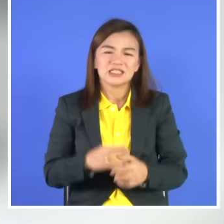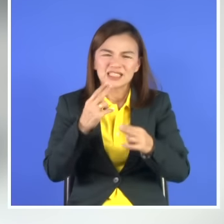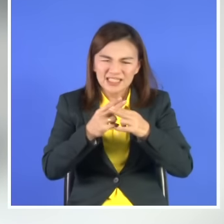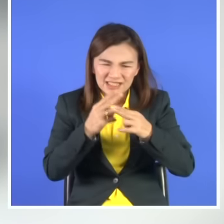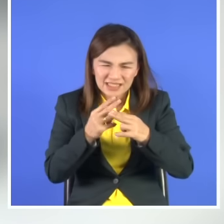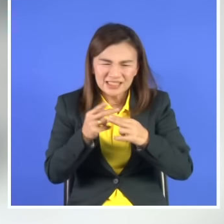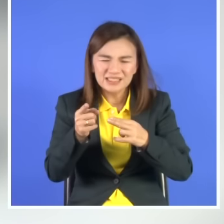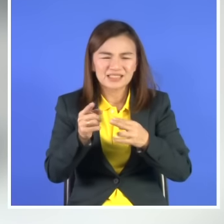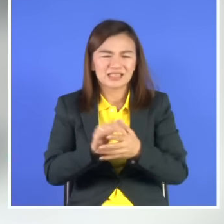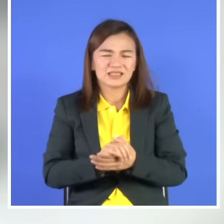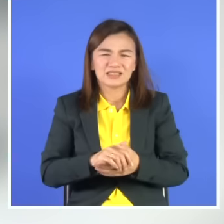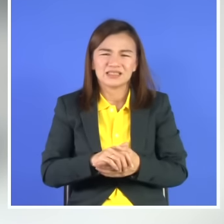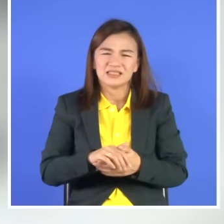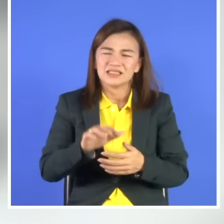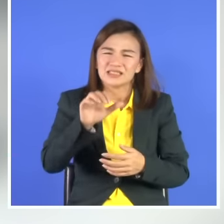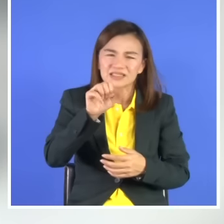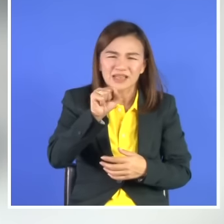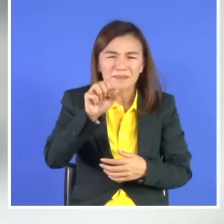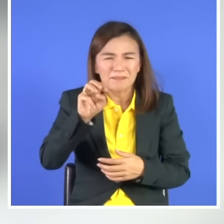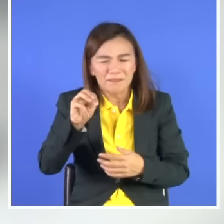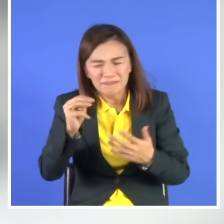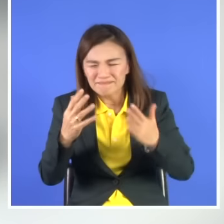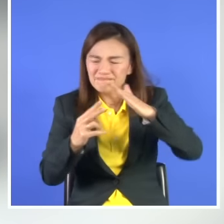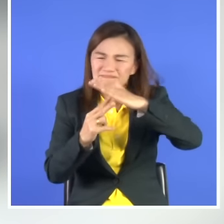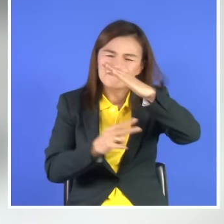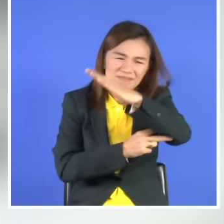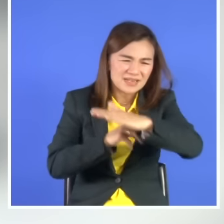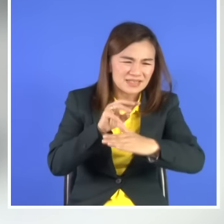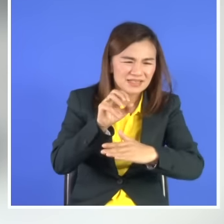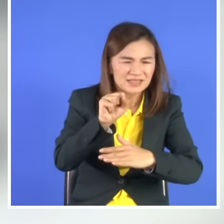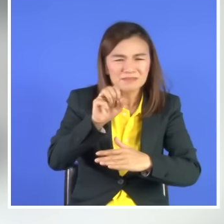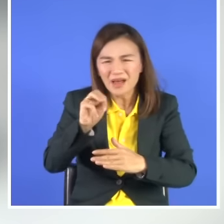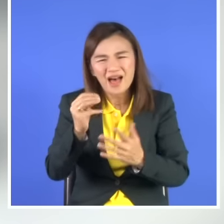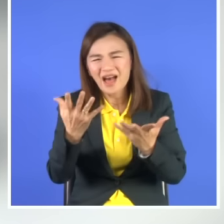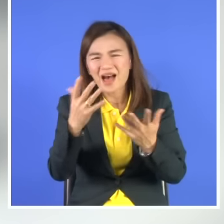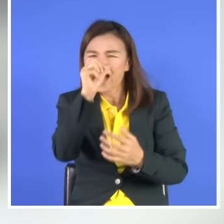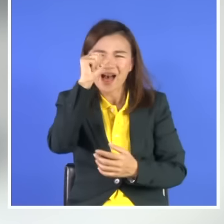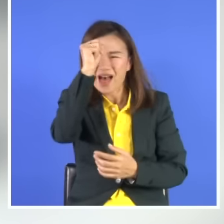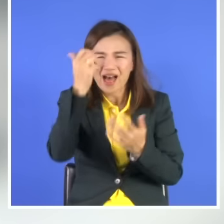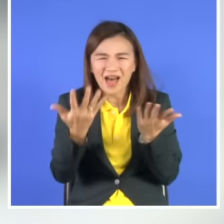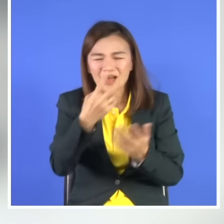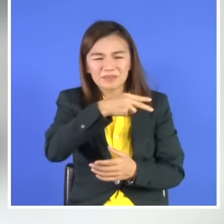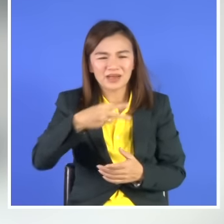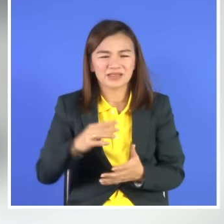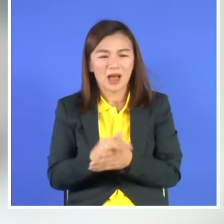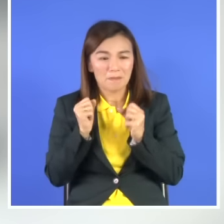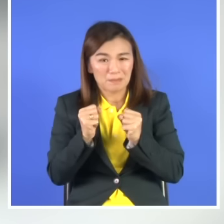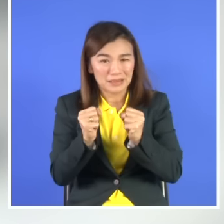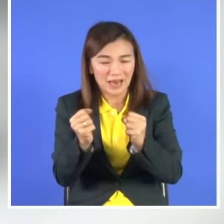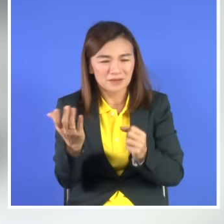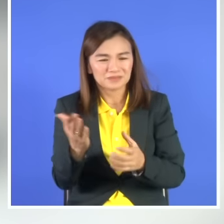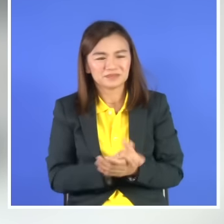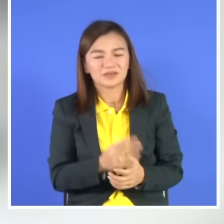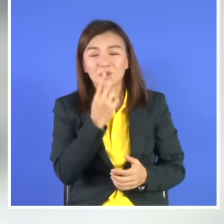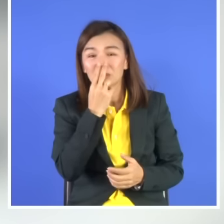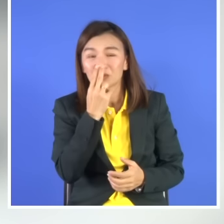สะพานสมตะละมะอมะละกะมะฮะ เป็นภาษาอินเดียไปแล้วนะ ยังไงก็ต้องอ่านให้ได้ฮะ